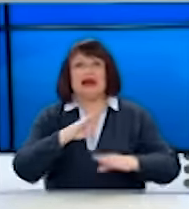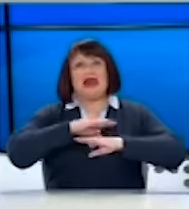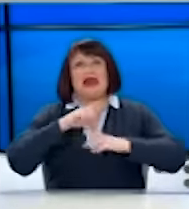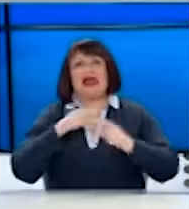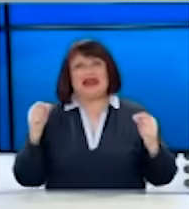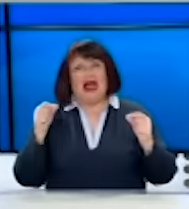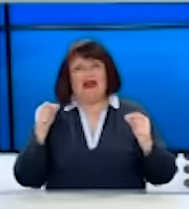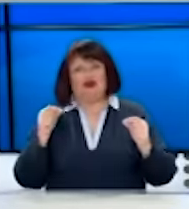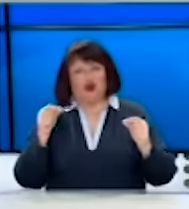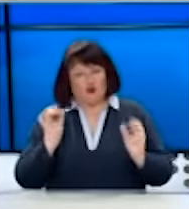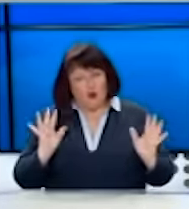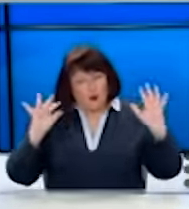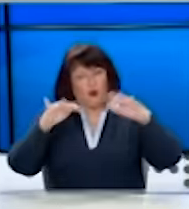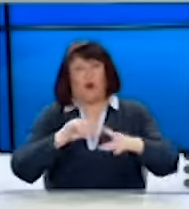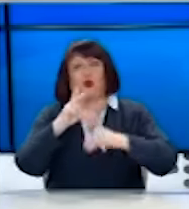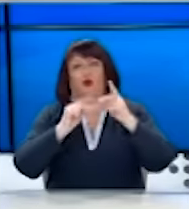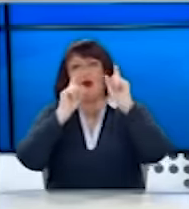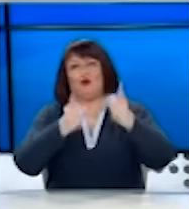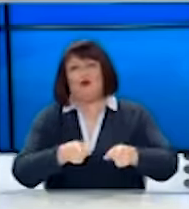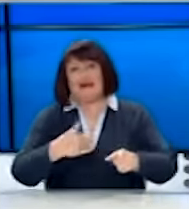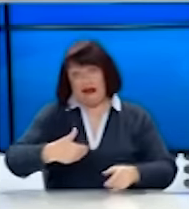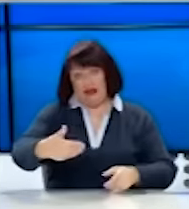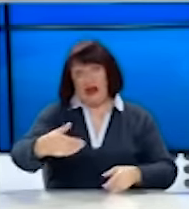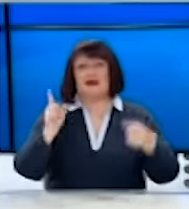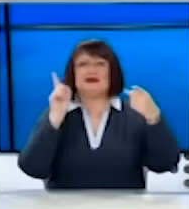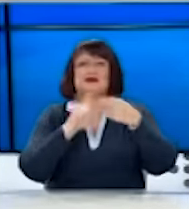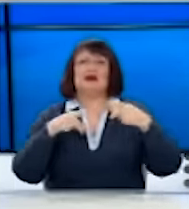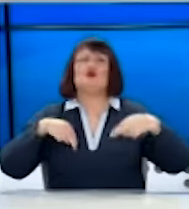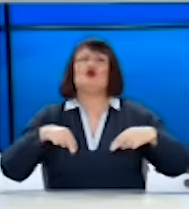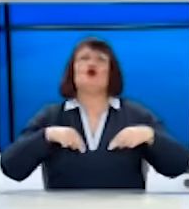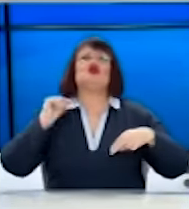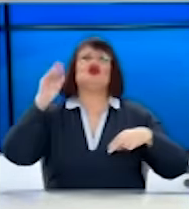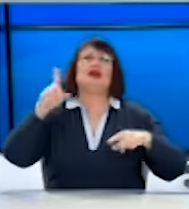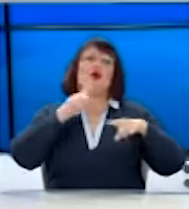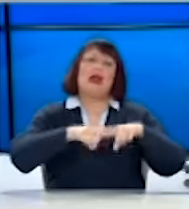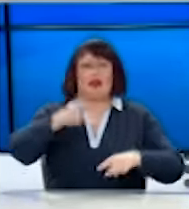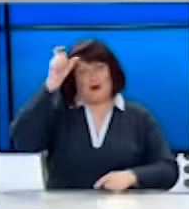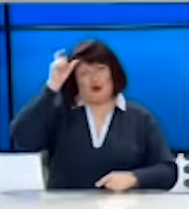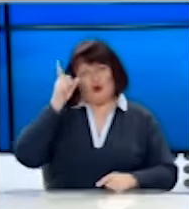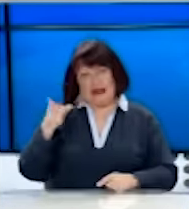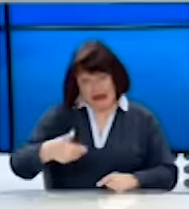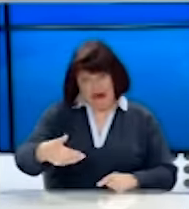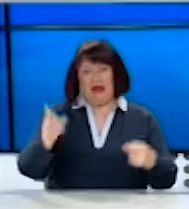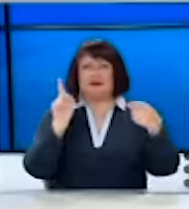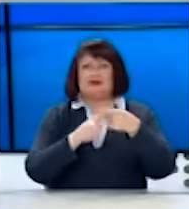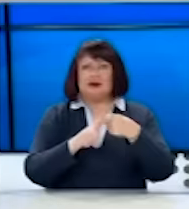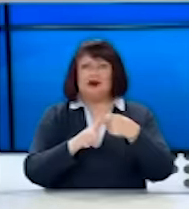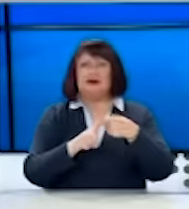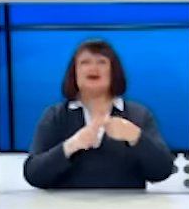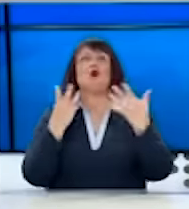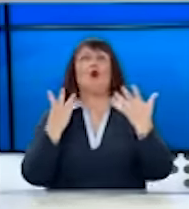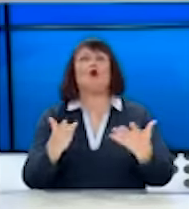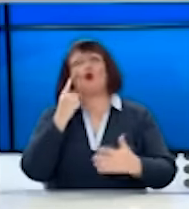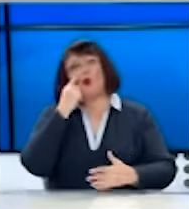στο Βίλνιους, εντάσσεται και η επικείμενη συνάντηση των Υπουργών Εξωτερικών Ελλάδας-Τουρκίας στις